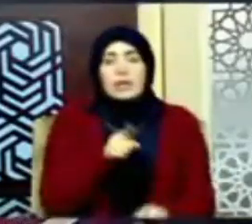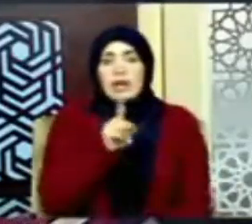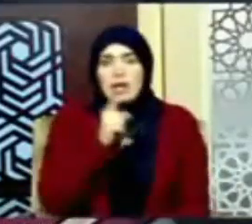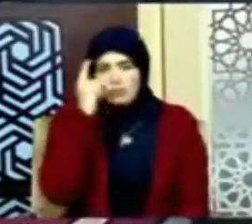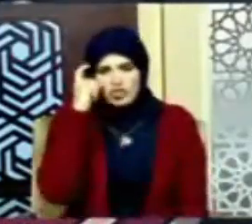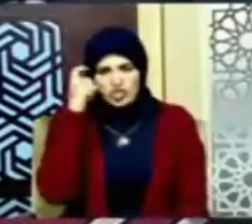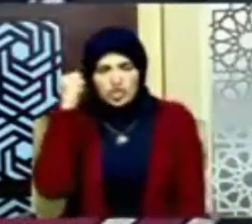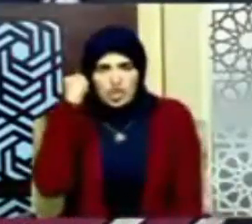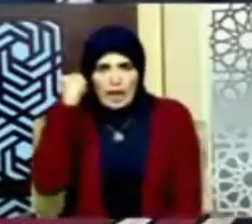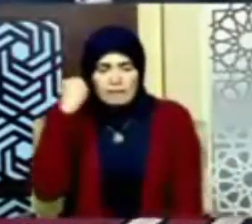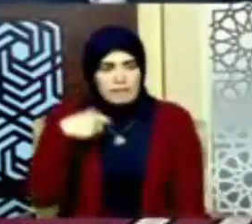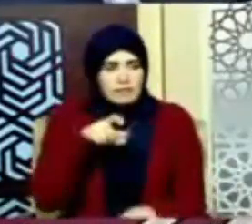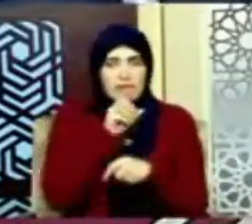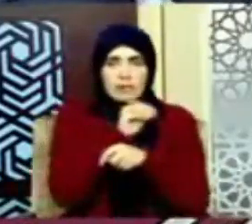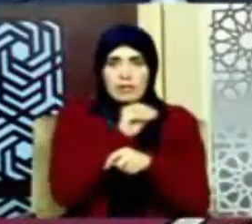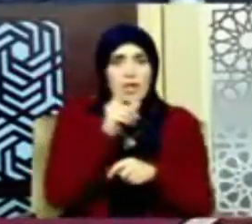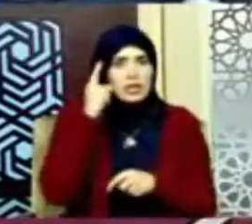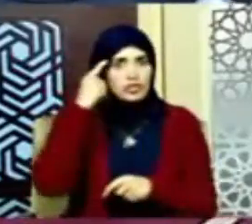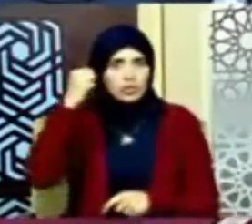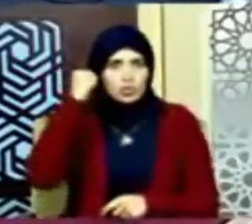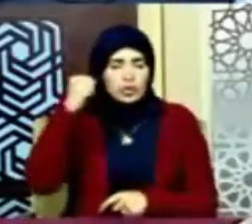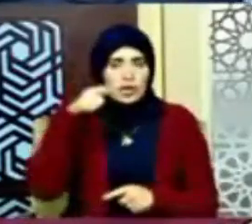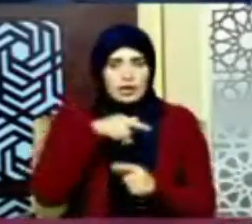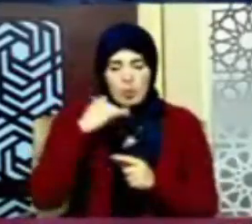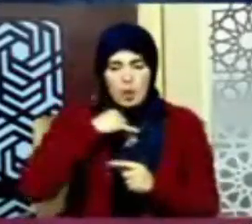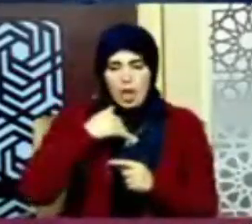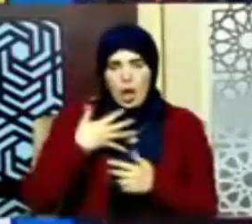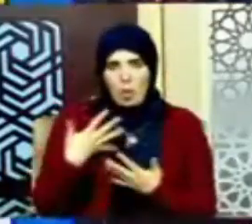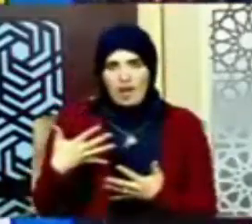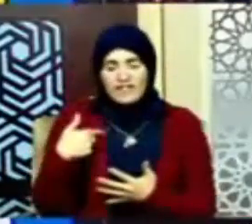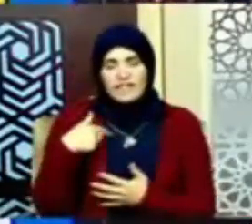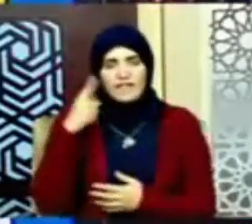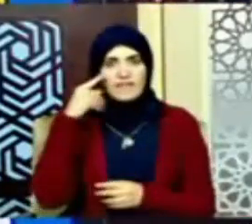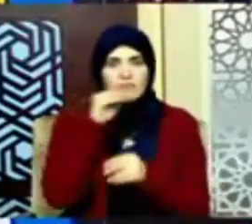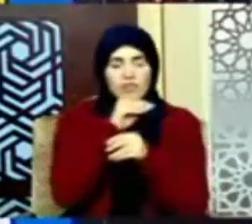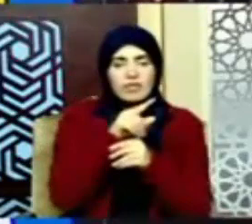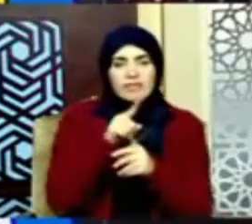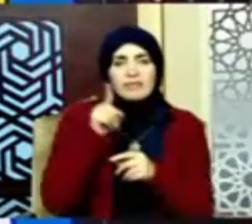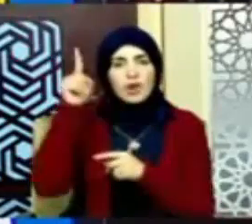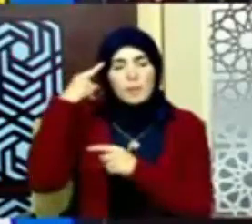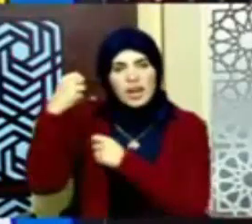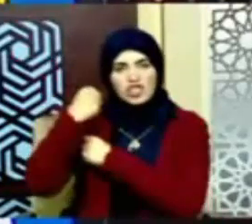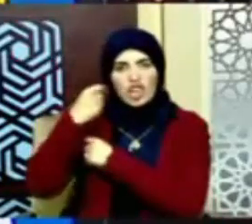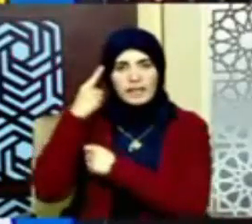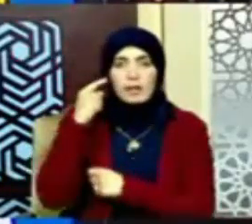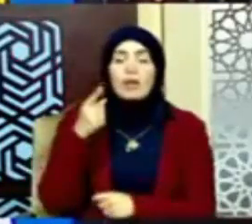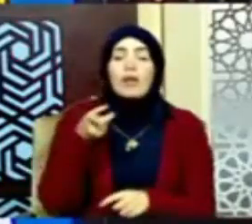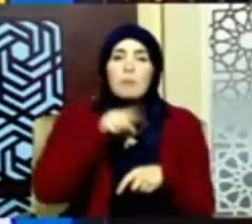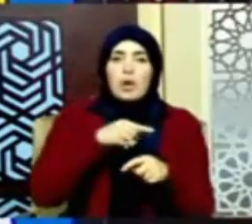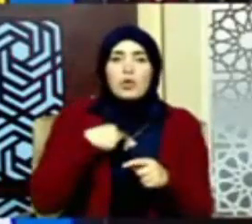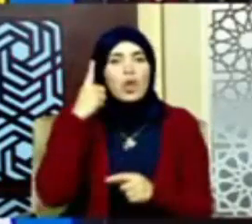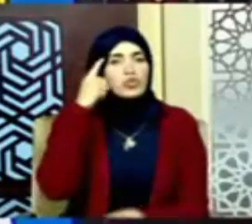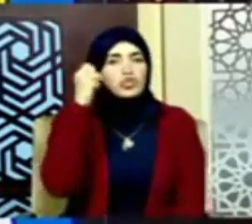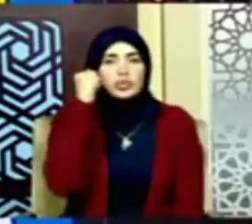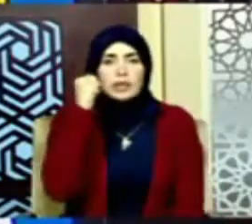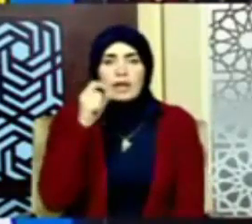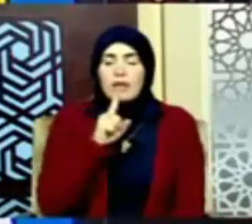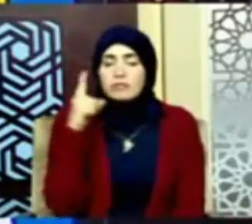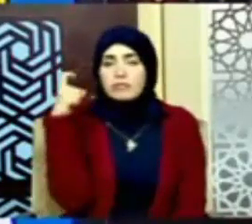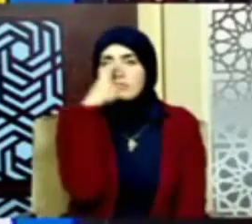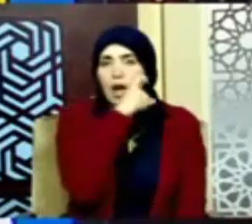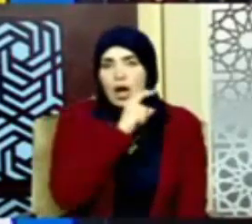شدد شدد الله عليه، ومن يسر يسر الله له. والدين يسر، ولن يشد الدين أحد إلا